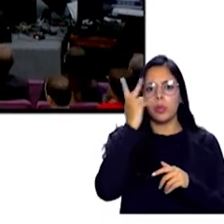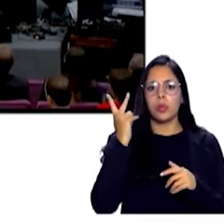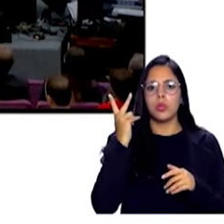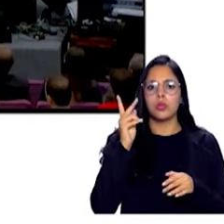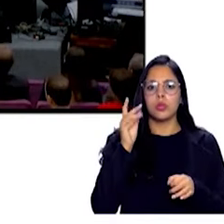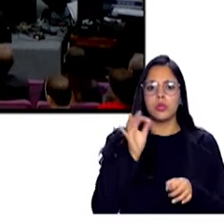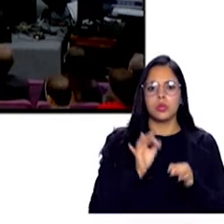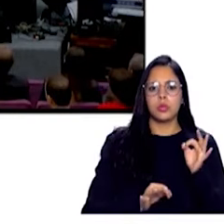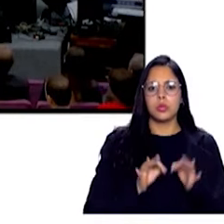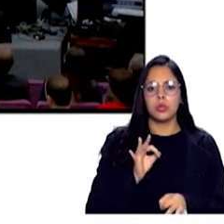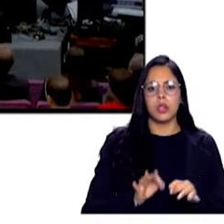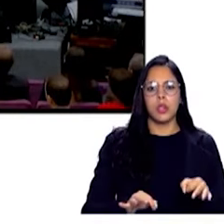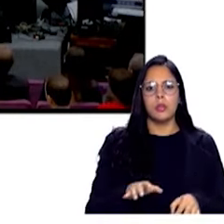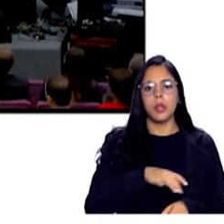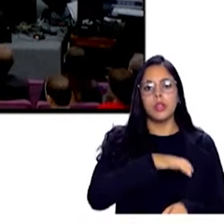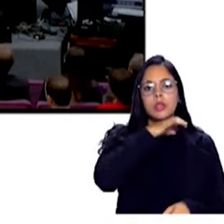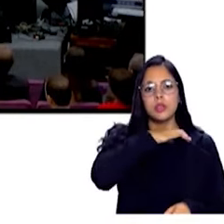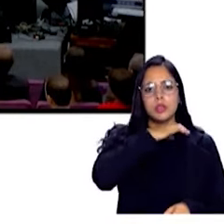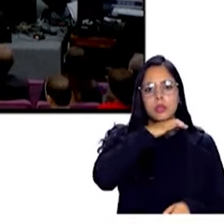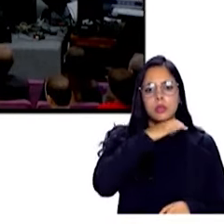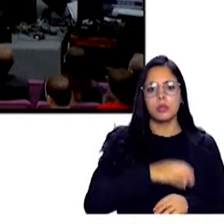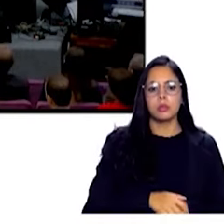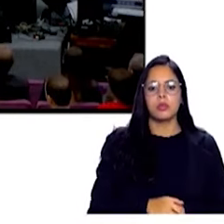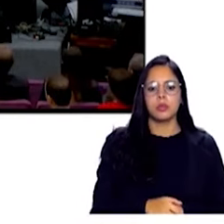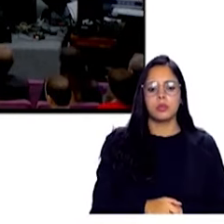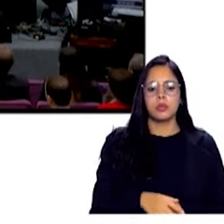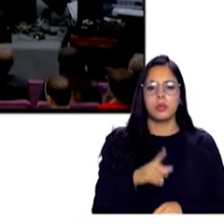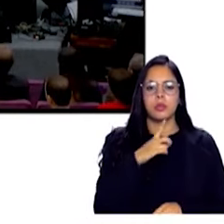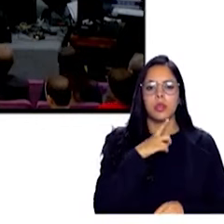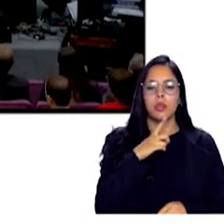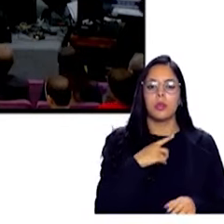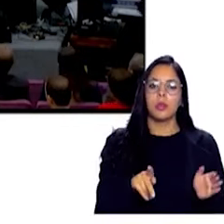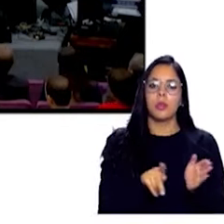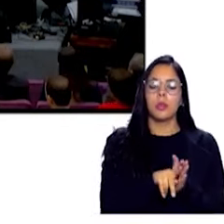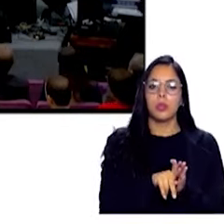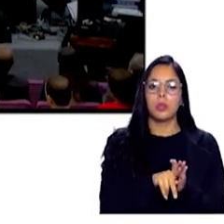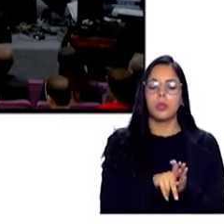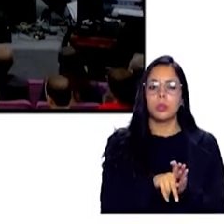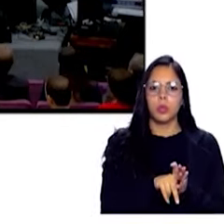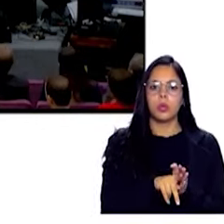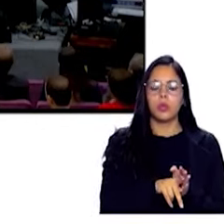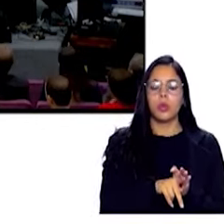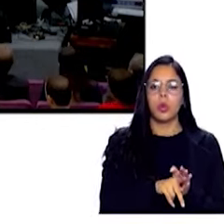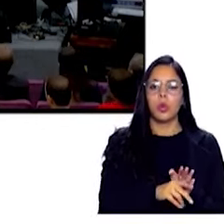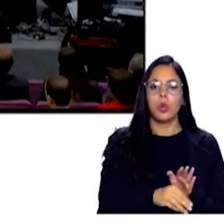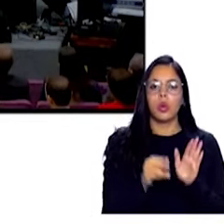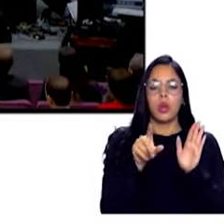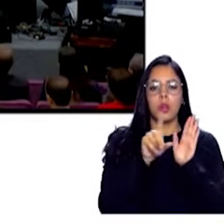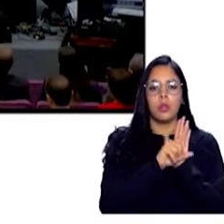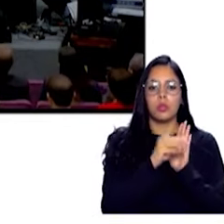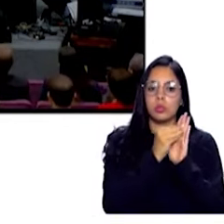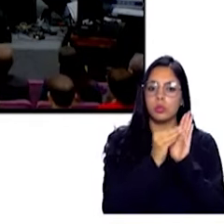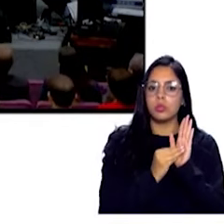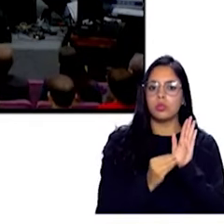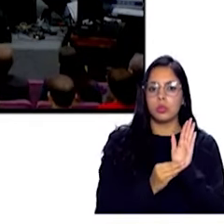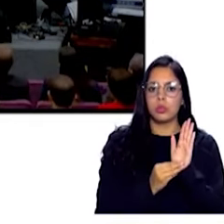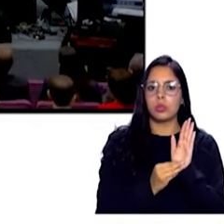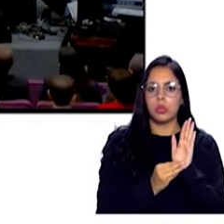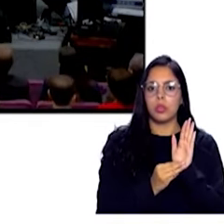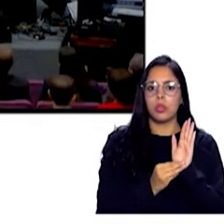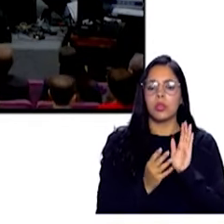cultur norme che potremmo tradurre la Norma di diritto come Norma culturale e la tesi di